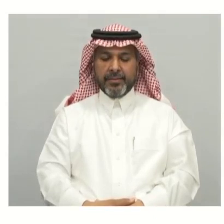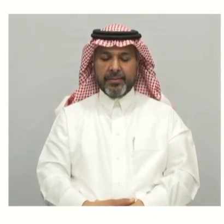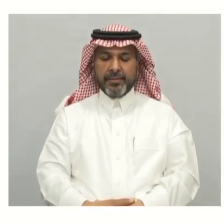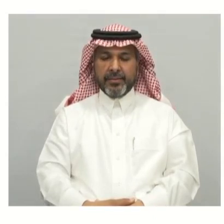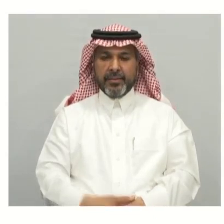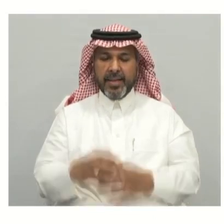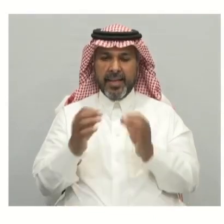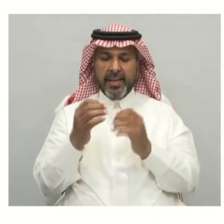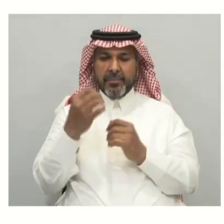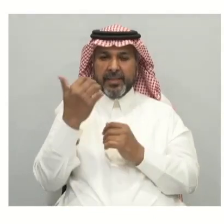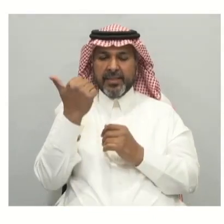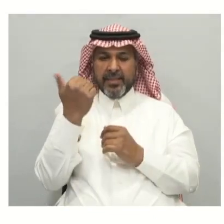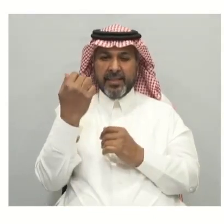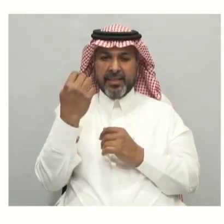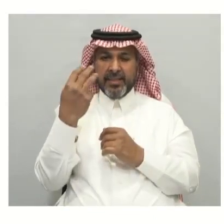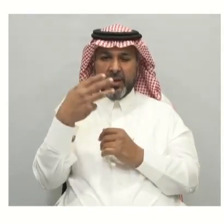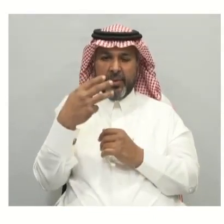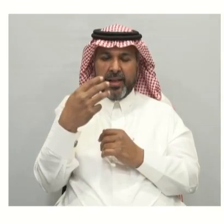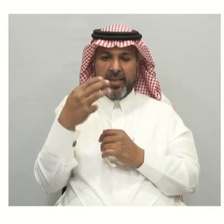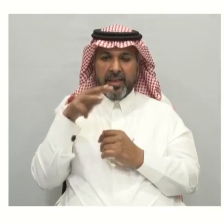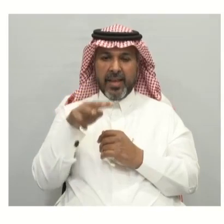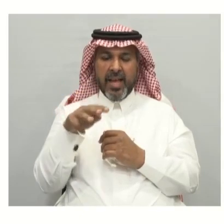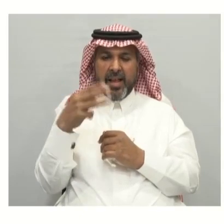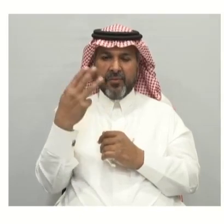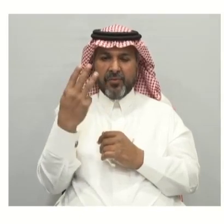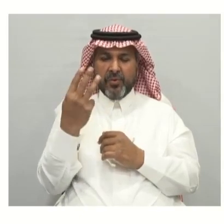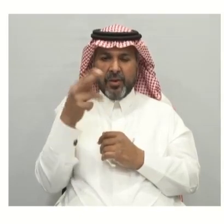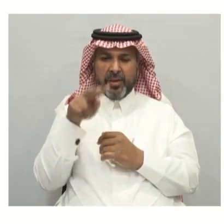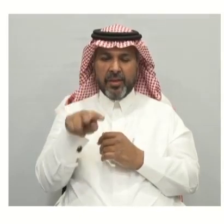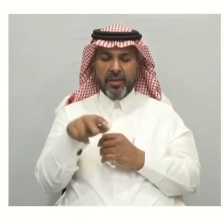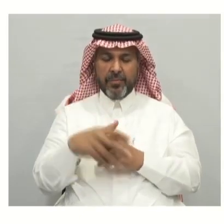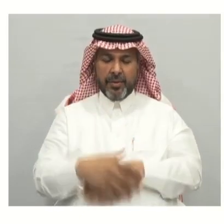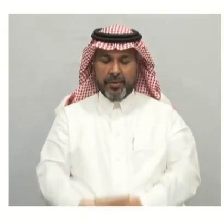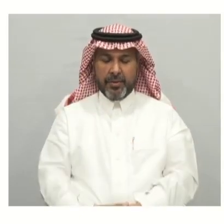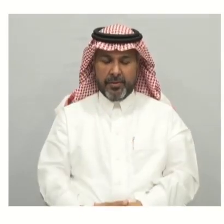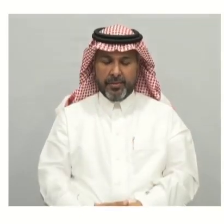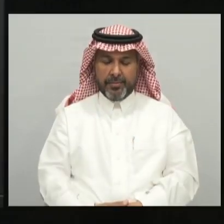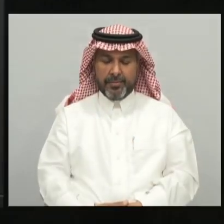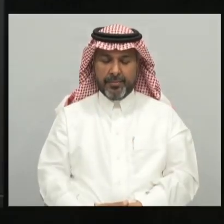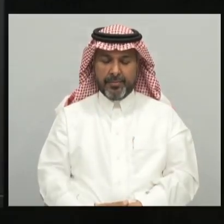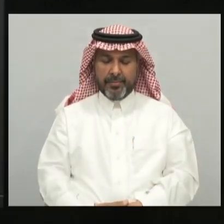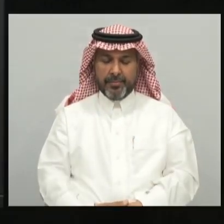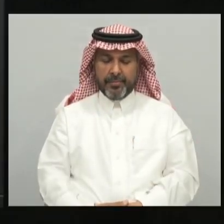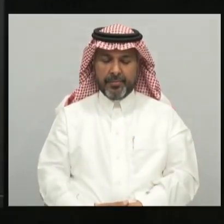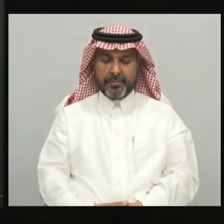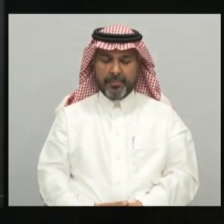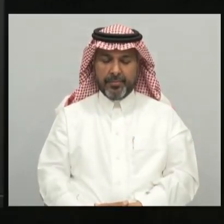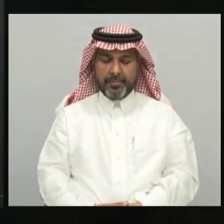عدد سكان المدينه عام 1440 هجريه هو 36,300 تقريبا